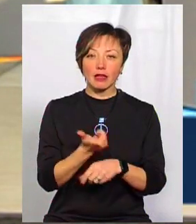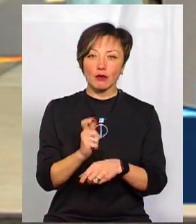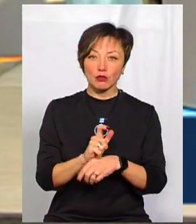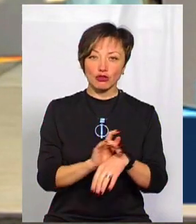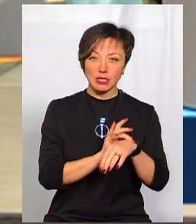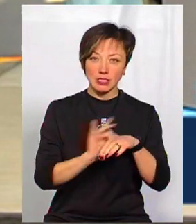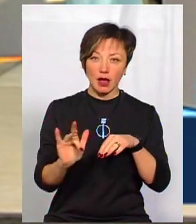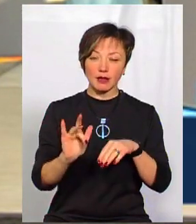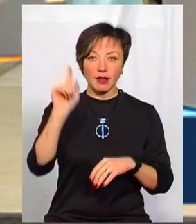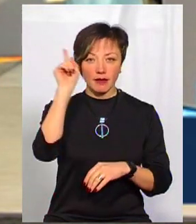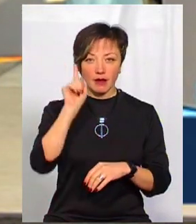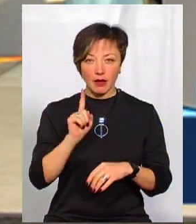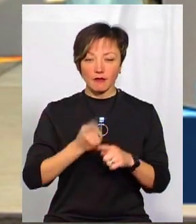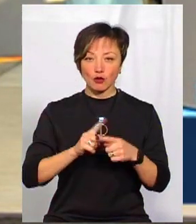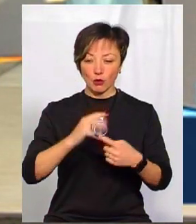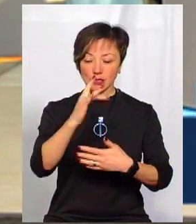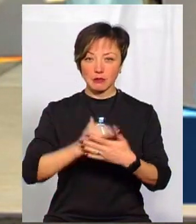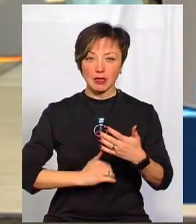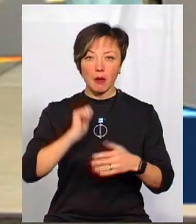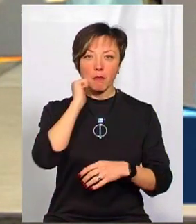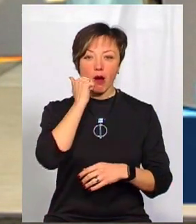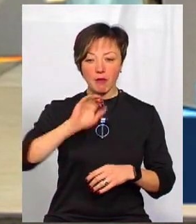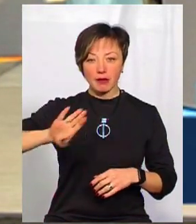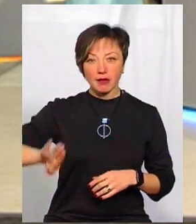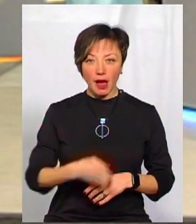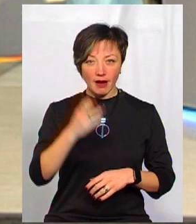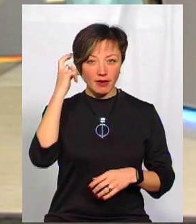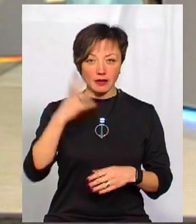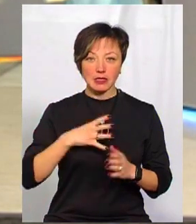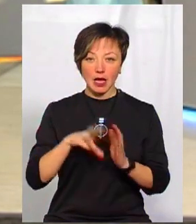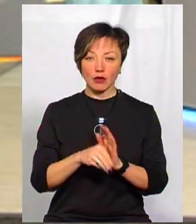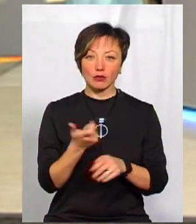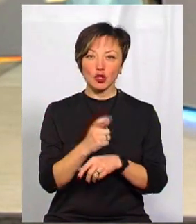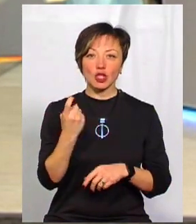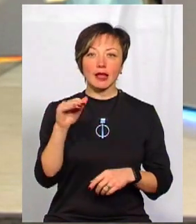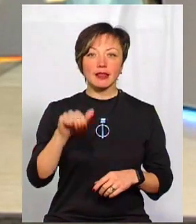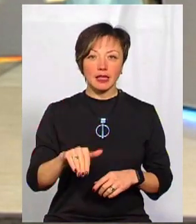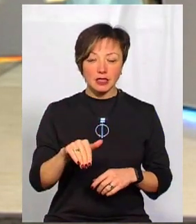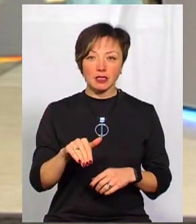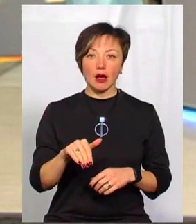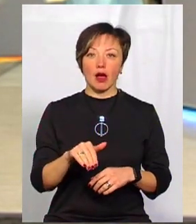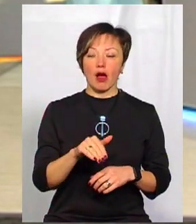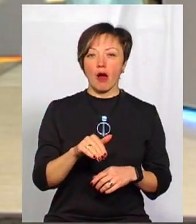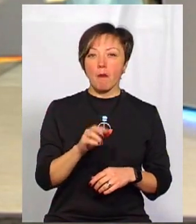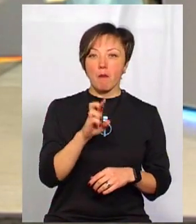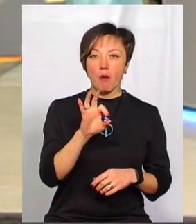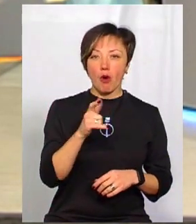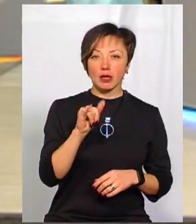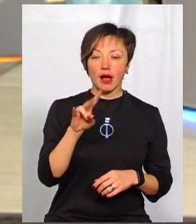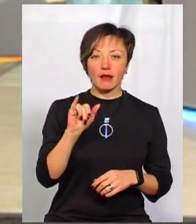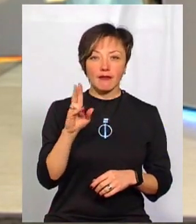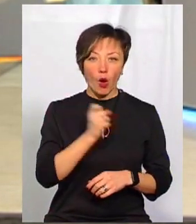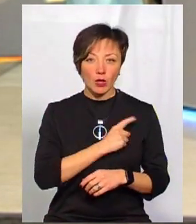цьому списку Бабин Яр в Києві, де загинуло більше 100 тисяч, Богданівка Одеської області понад